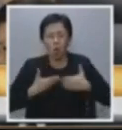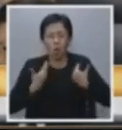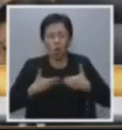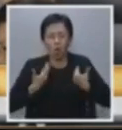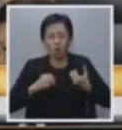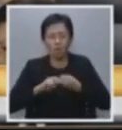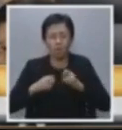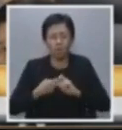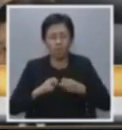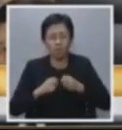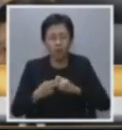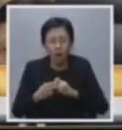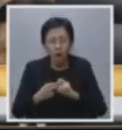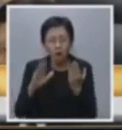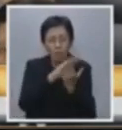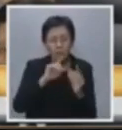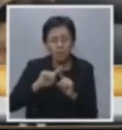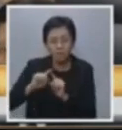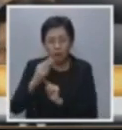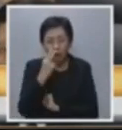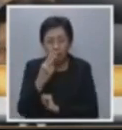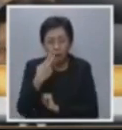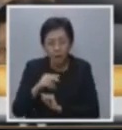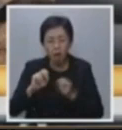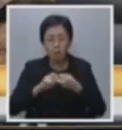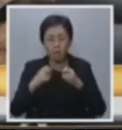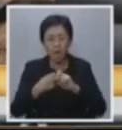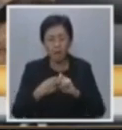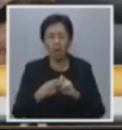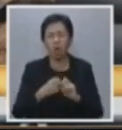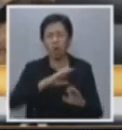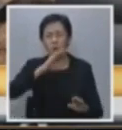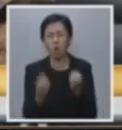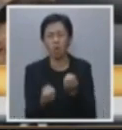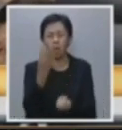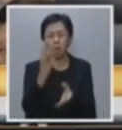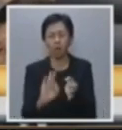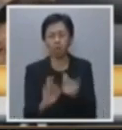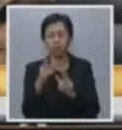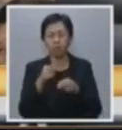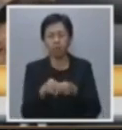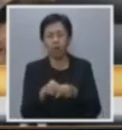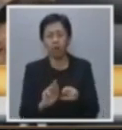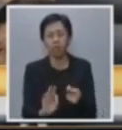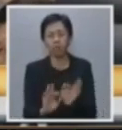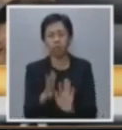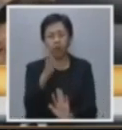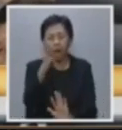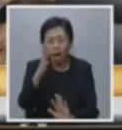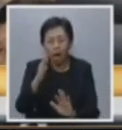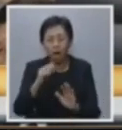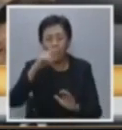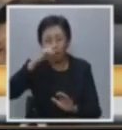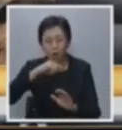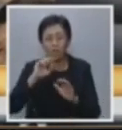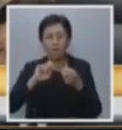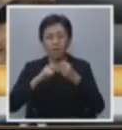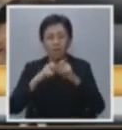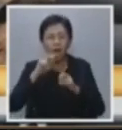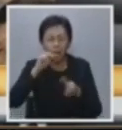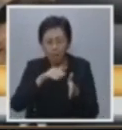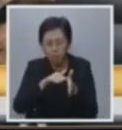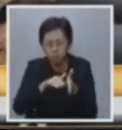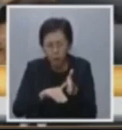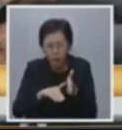วันนี้บางประเทศเราจะเห็นเรื่องของไฟเพลิงในส่วนของประเทศไทยเราเราก็จะเห็นปัญหาเรื่องของฝุ่นปัญหาเรื่องภัยแล้ง